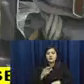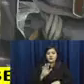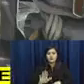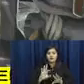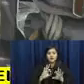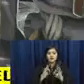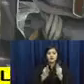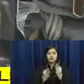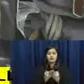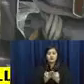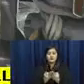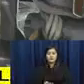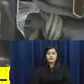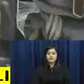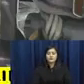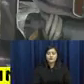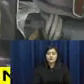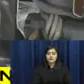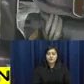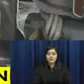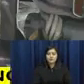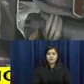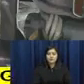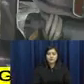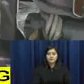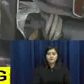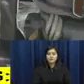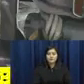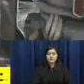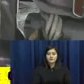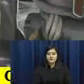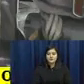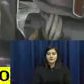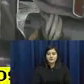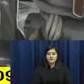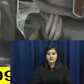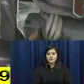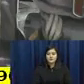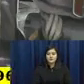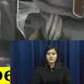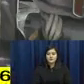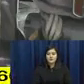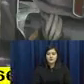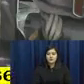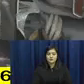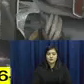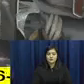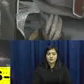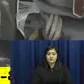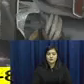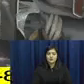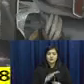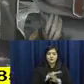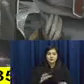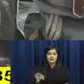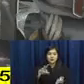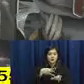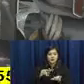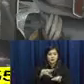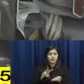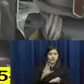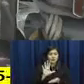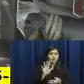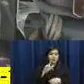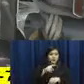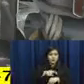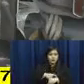Okay? Alam nyo, isa sa maganda, huwag mong sayangin ang bawat oras, huwag mong ubusin ang oras mo sa